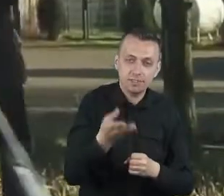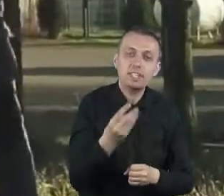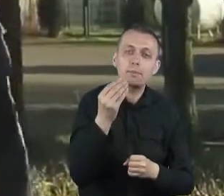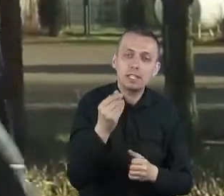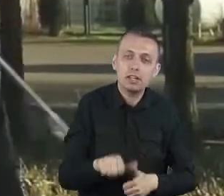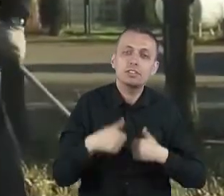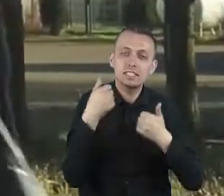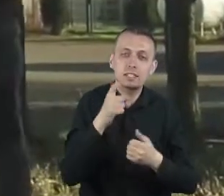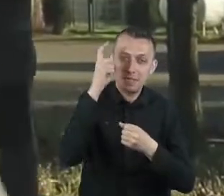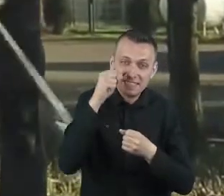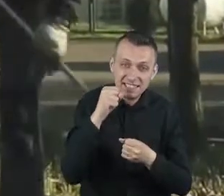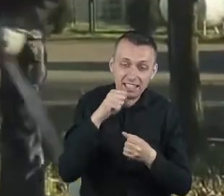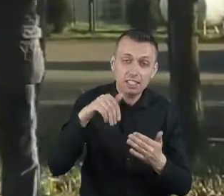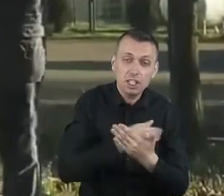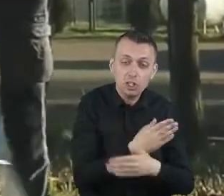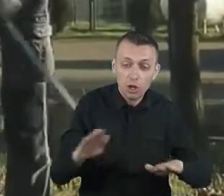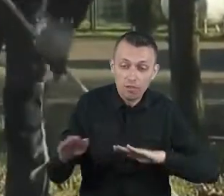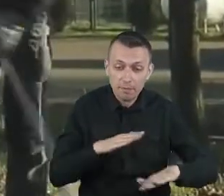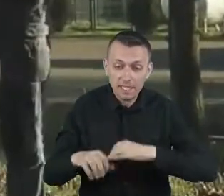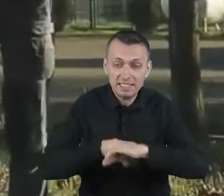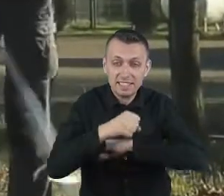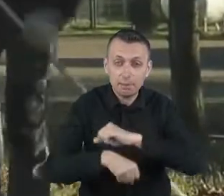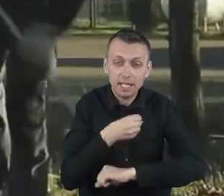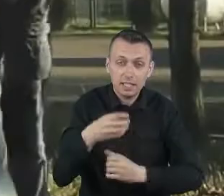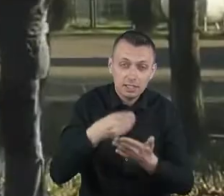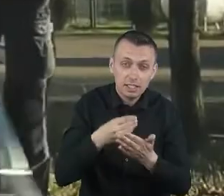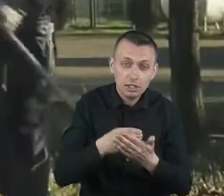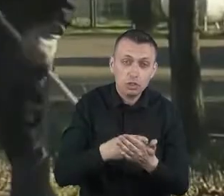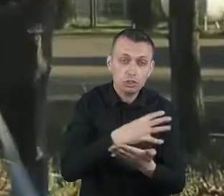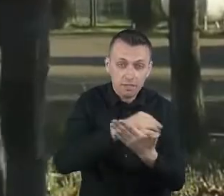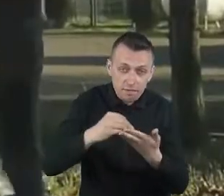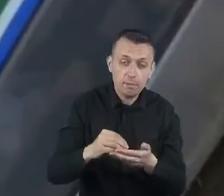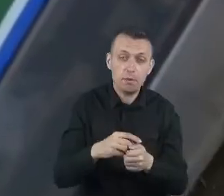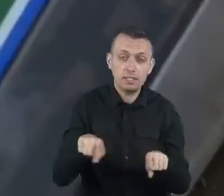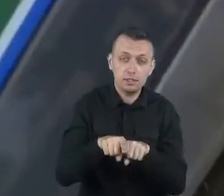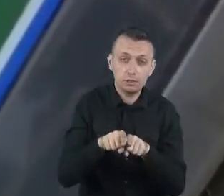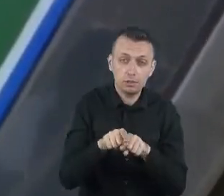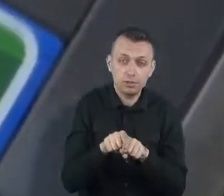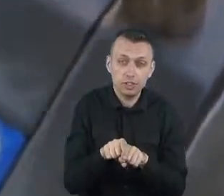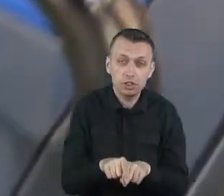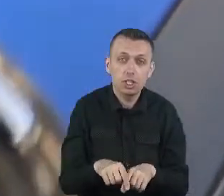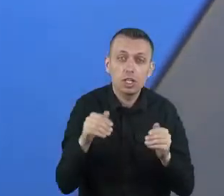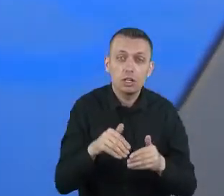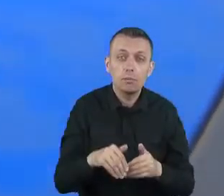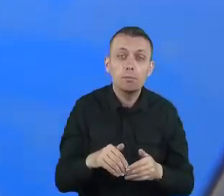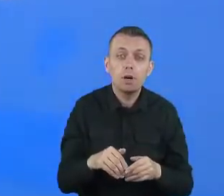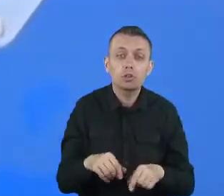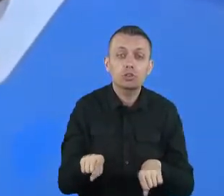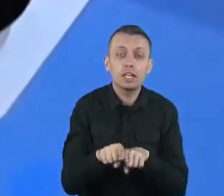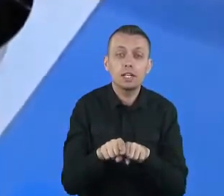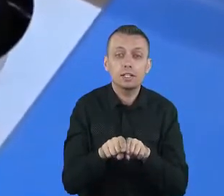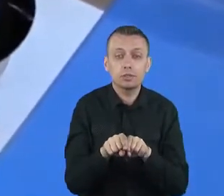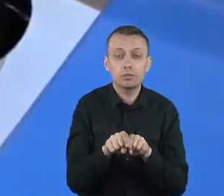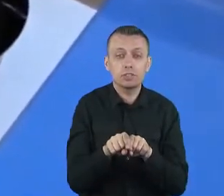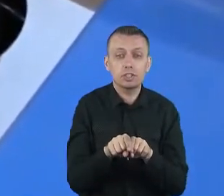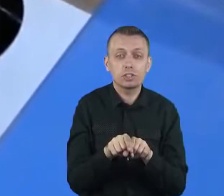pracy w spółdzielni oraz na finansowanie kosztów wynagrodzenia. Nowelizacja pozwala również na łatwiejsze zakładanie takich spółdzielni poprzez poszerzenie